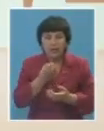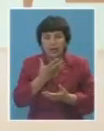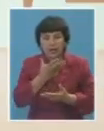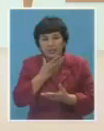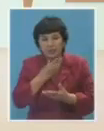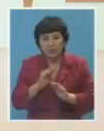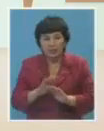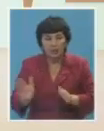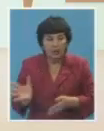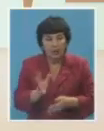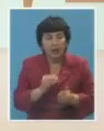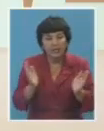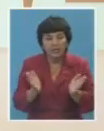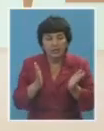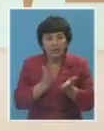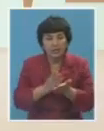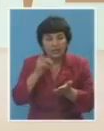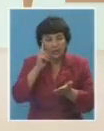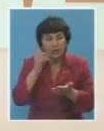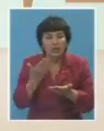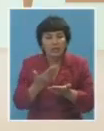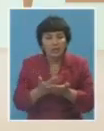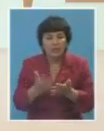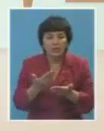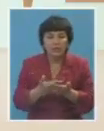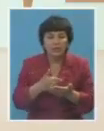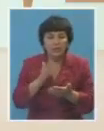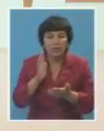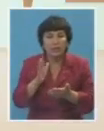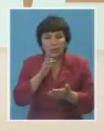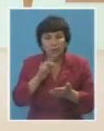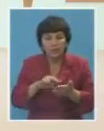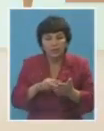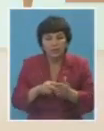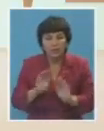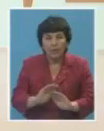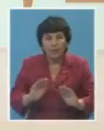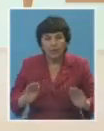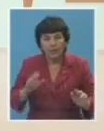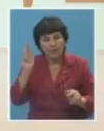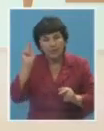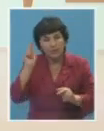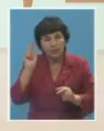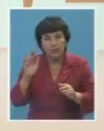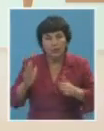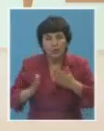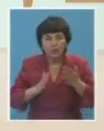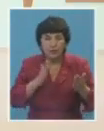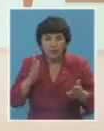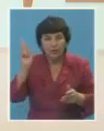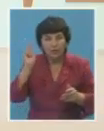енді балаларға бүкіл жағдай жасалған деп ойлаймыз. Тек қана енді біздің алға қойған мақсатымыз тек балаларға жақсы білім беру, шығармашыл,